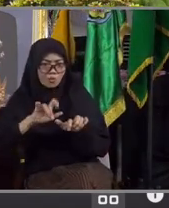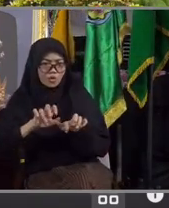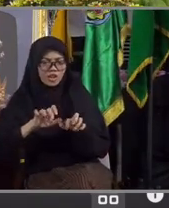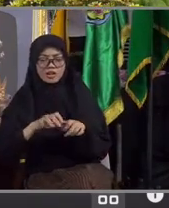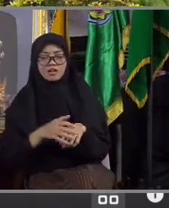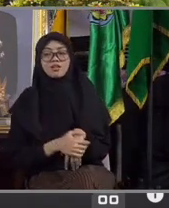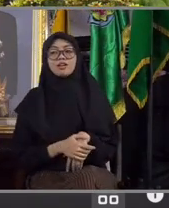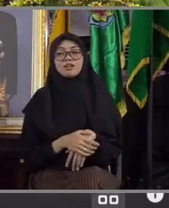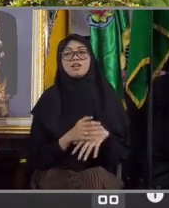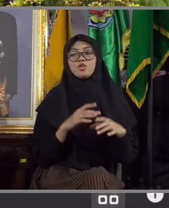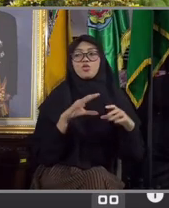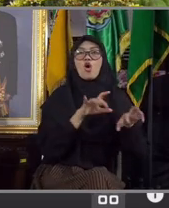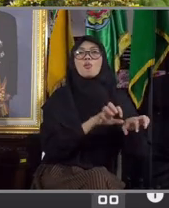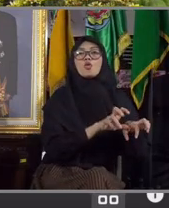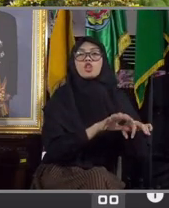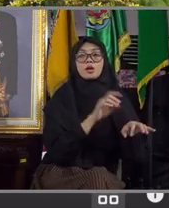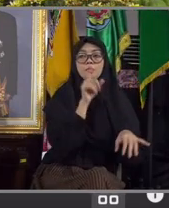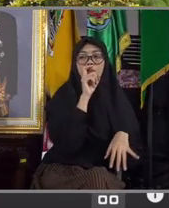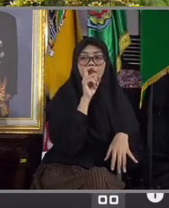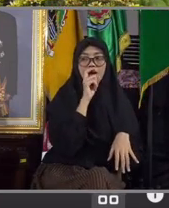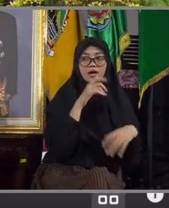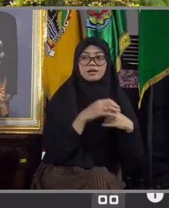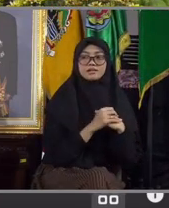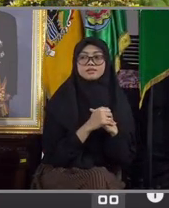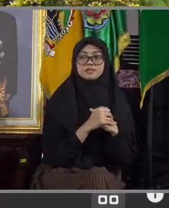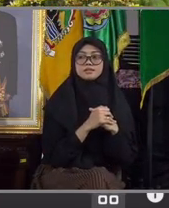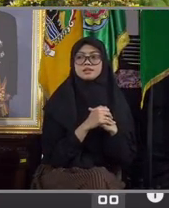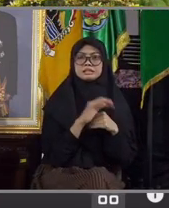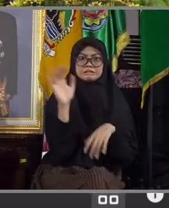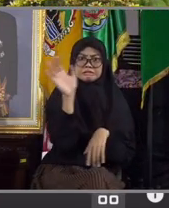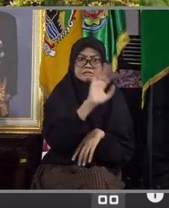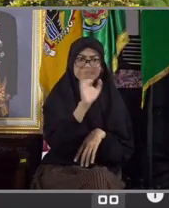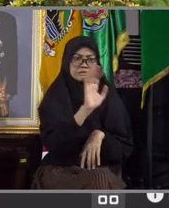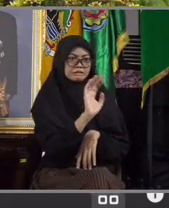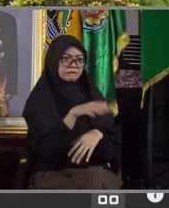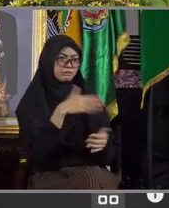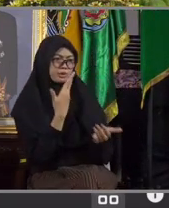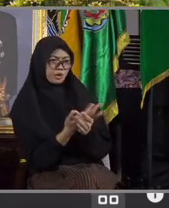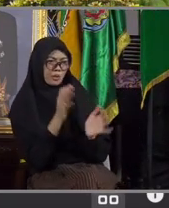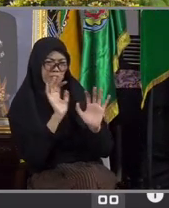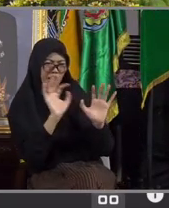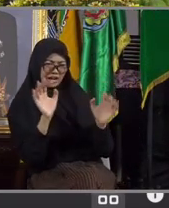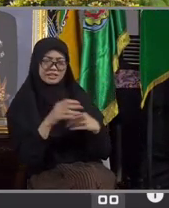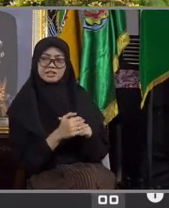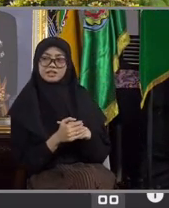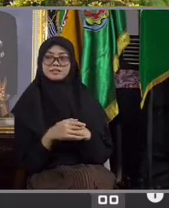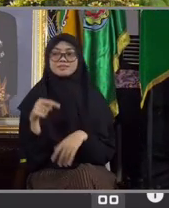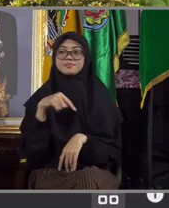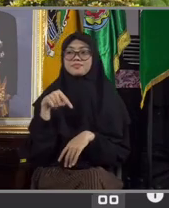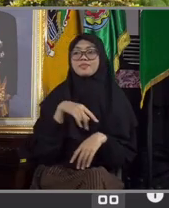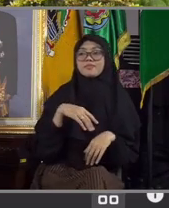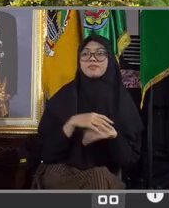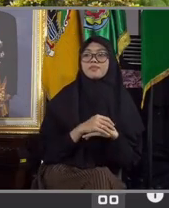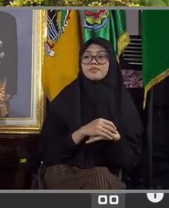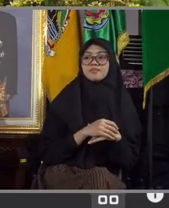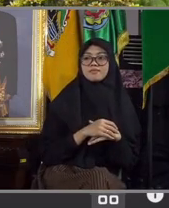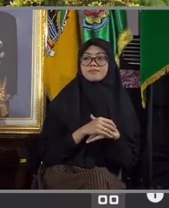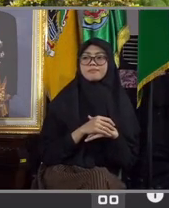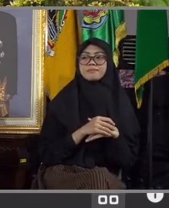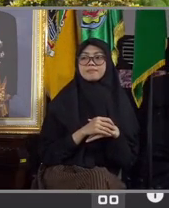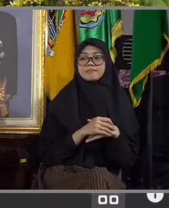terus. Yang ketiga? Hah, Joka oke iki njaluk kabeh kowe. Sebagai apa? Ini